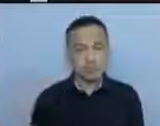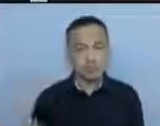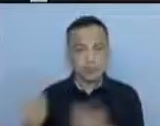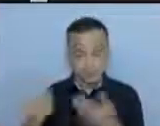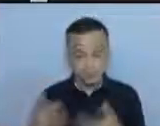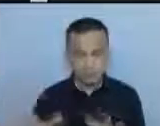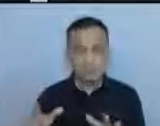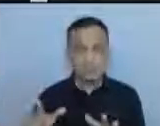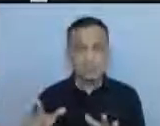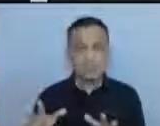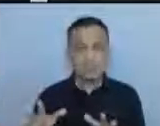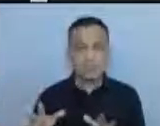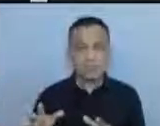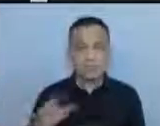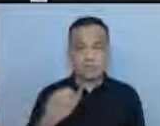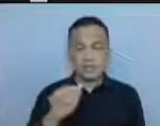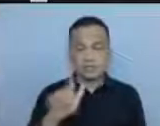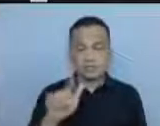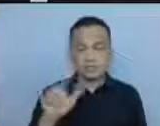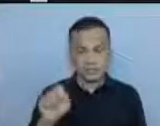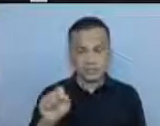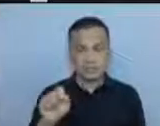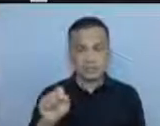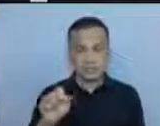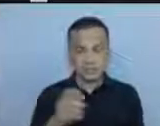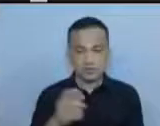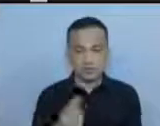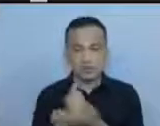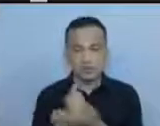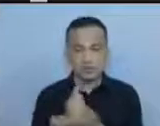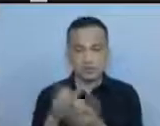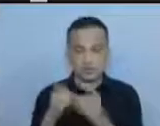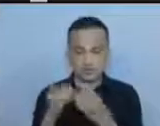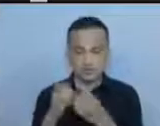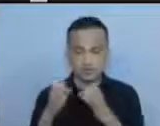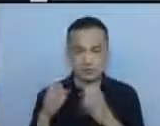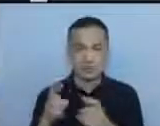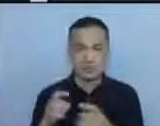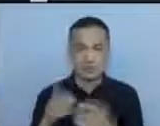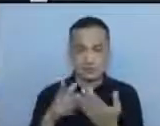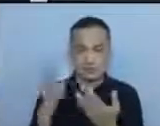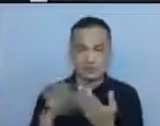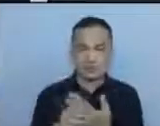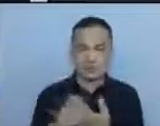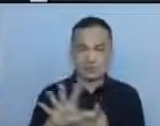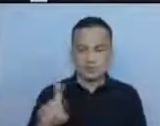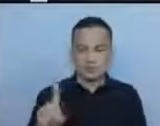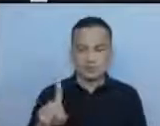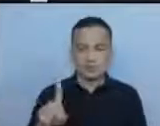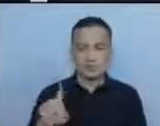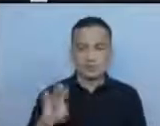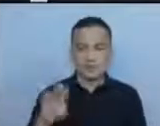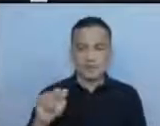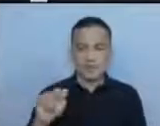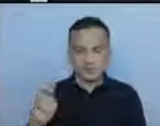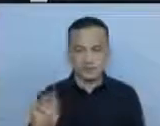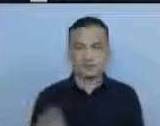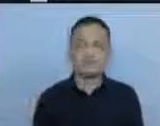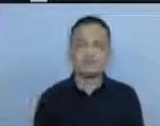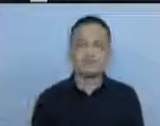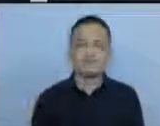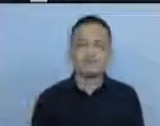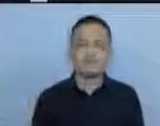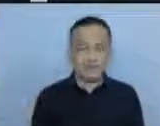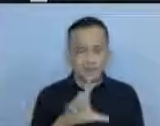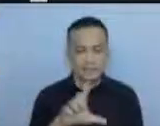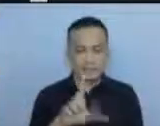tulong ng Department of Education at ng programa ng 51st Infantry Battalion. Ayon kay Lieutenant Colonel Fernando